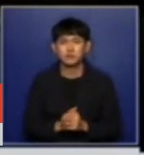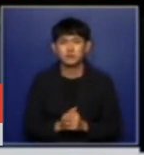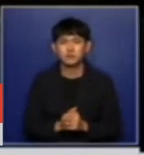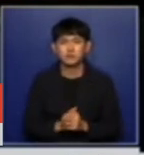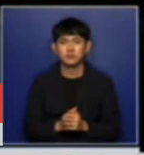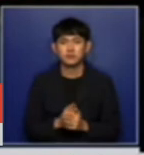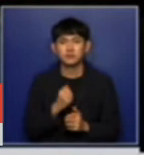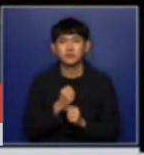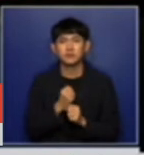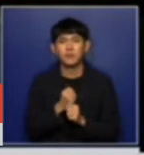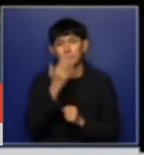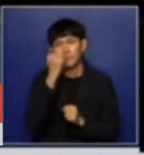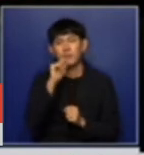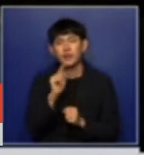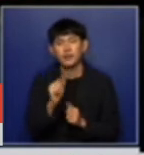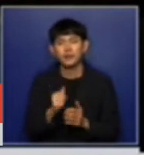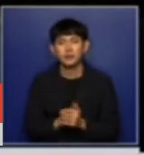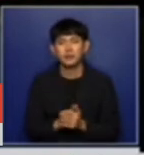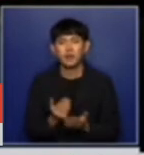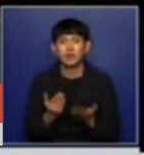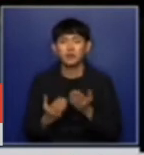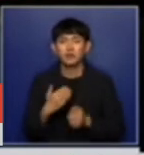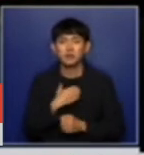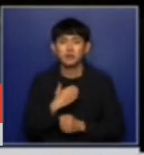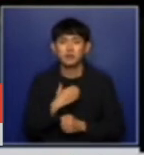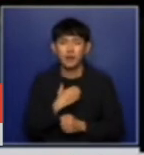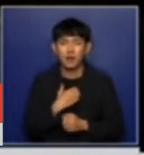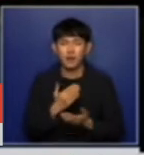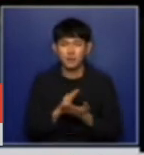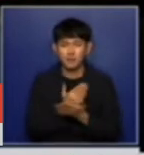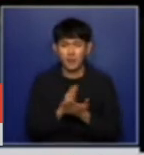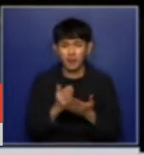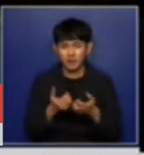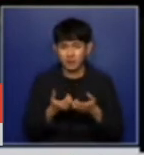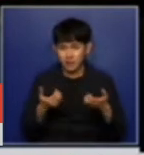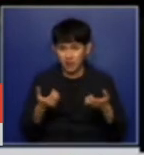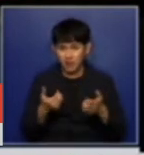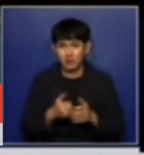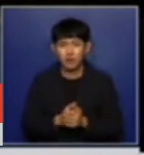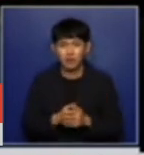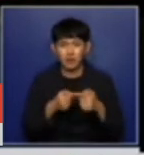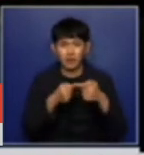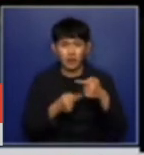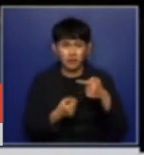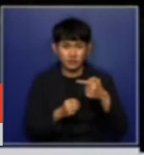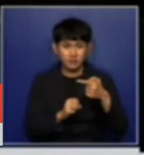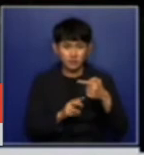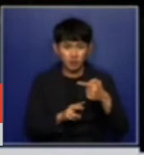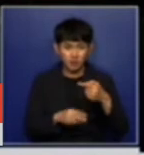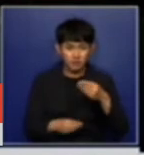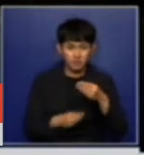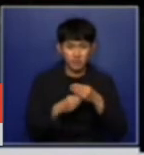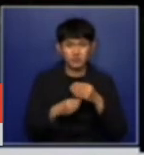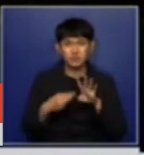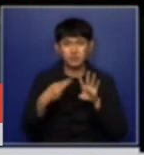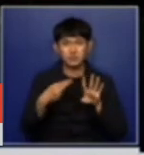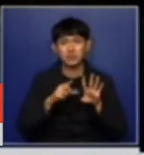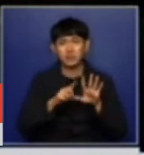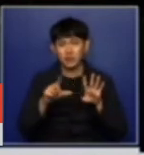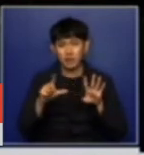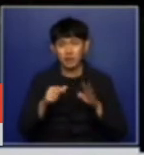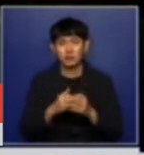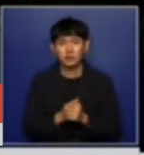ทำทำไมครับหรือต้องการที่จะแยกเอารายการ12เนี่ยถ้าเติมมาอีก 40,000 ล้านเนี่ยมันจะอยู่